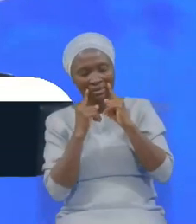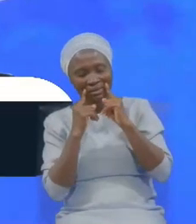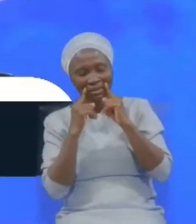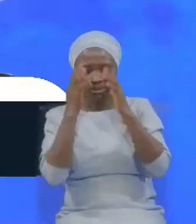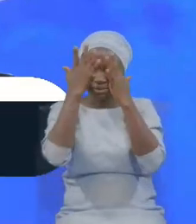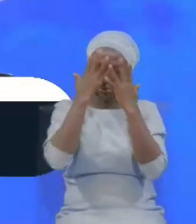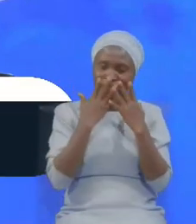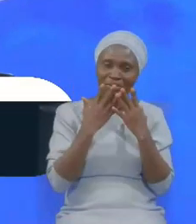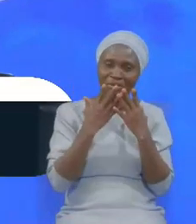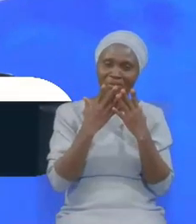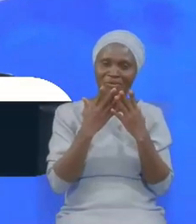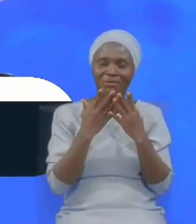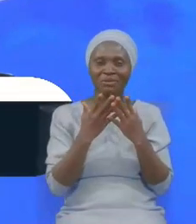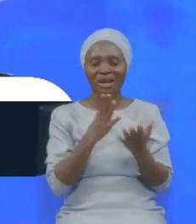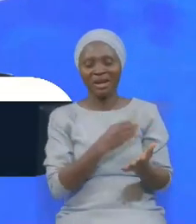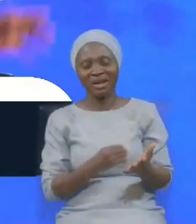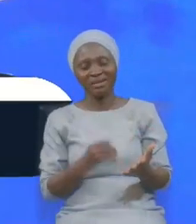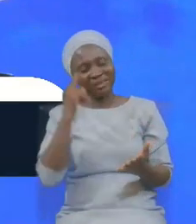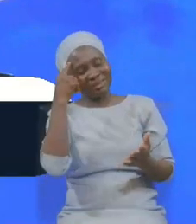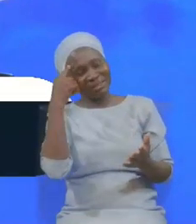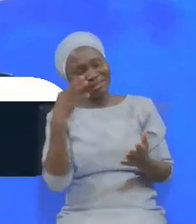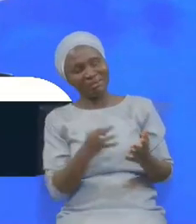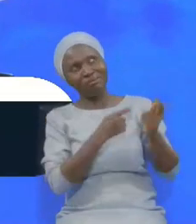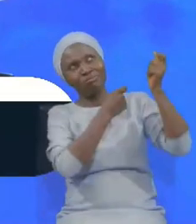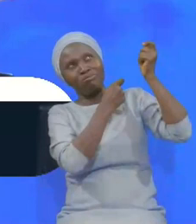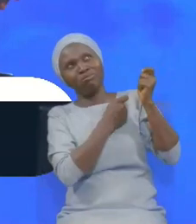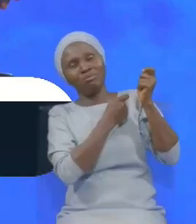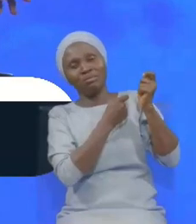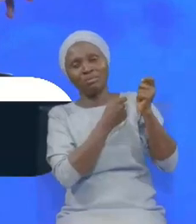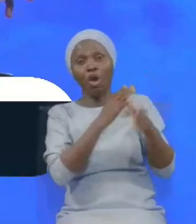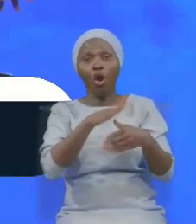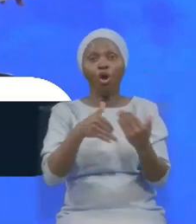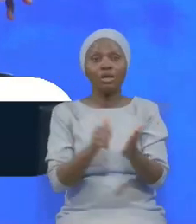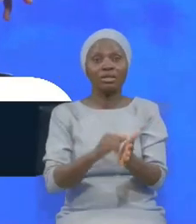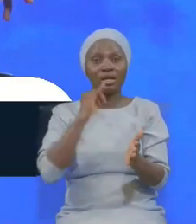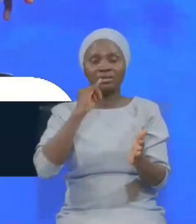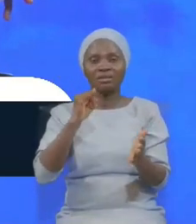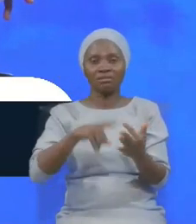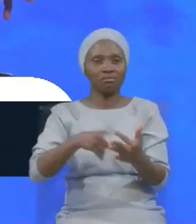s'angoisser, être rejeté, vouloir se suicider, tout cela est ôté.